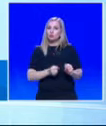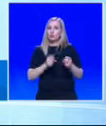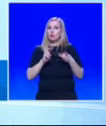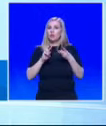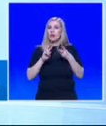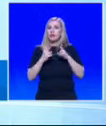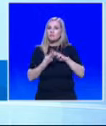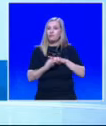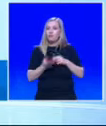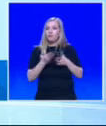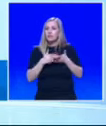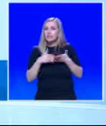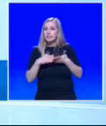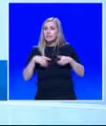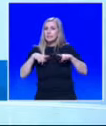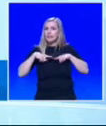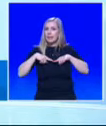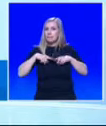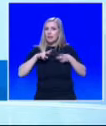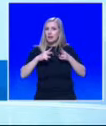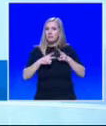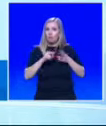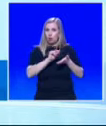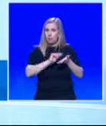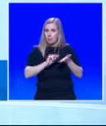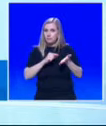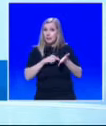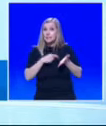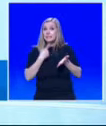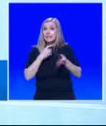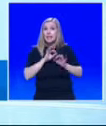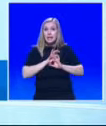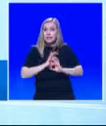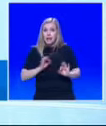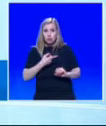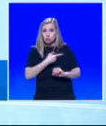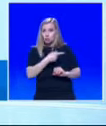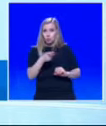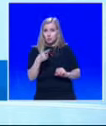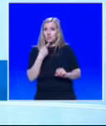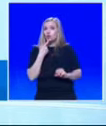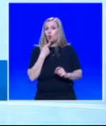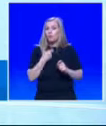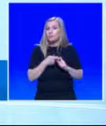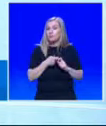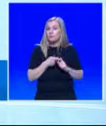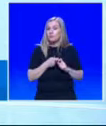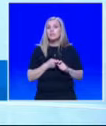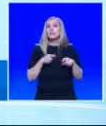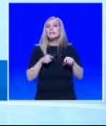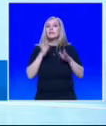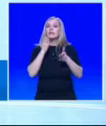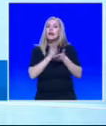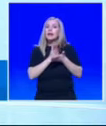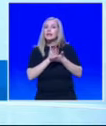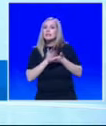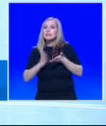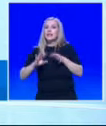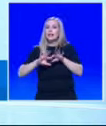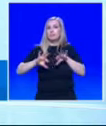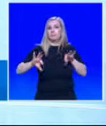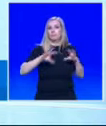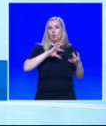реформа в частта и съдебна реформа, за да е много ясна на нашите зрители защо го правим. В името на разделянето на политиката от съдебната власт,